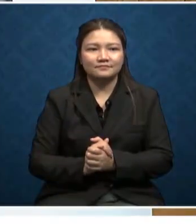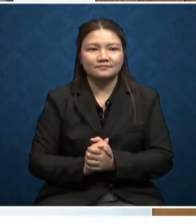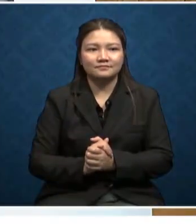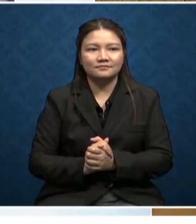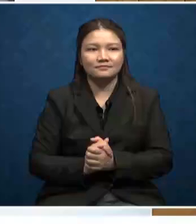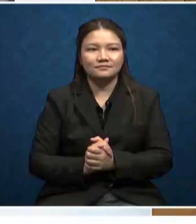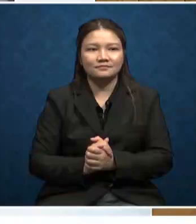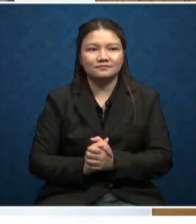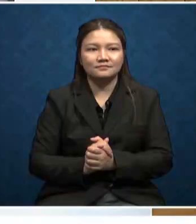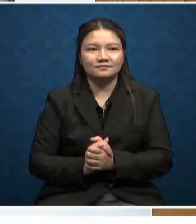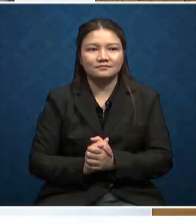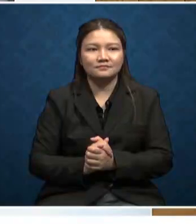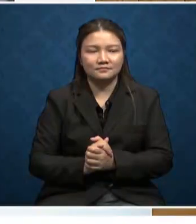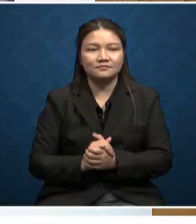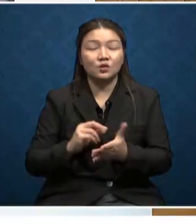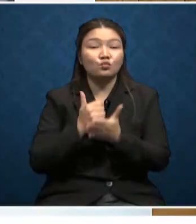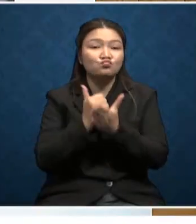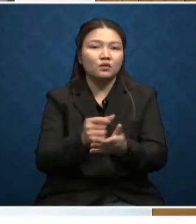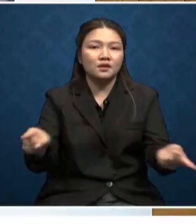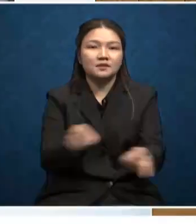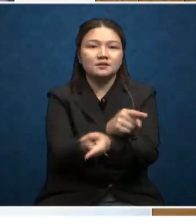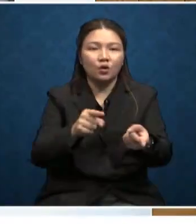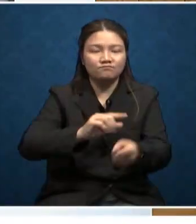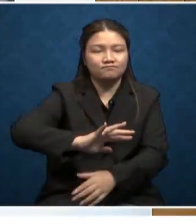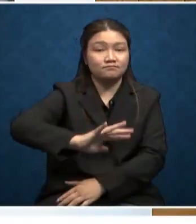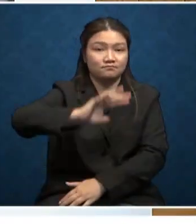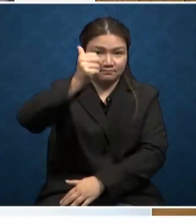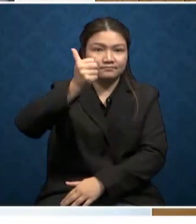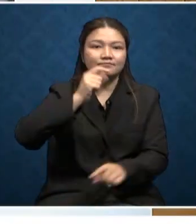คุณค่าของสังคมของเรา